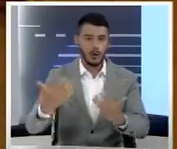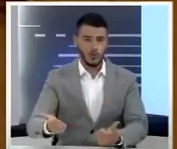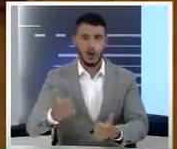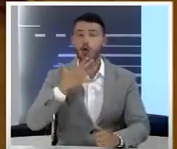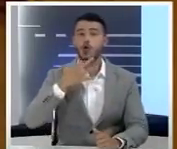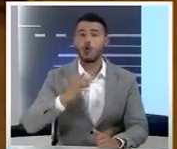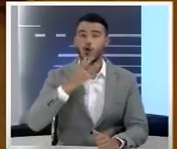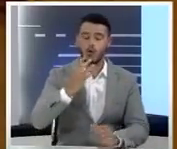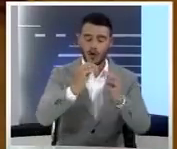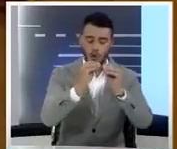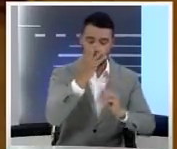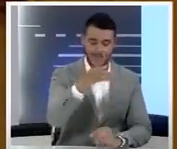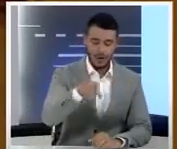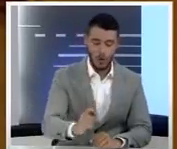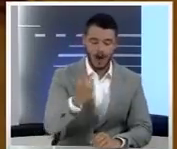είναι